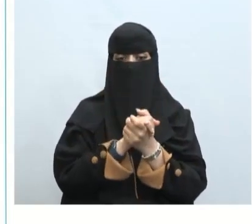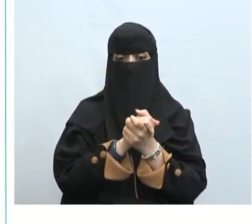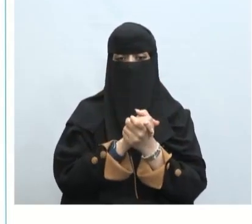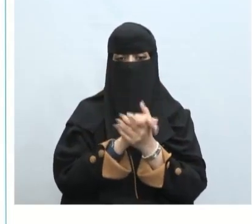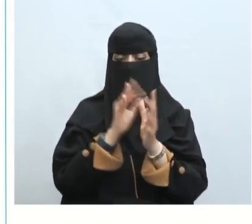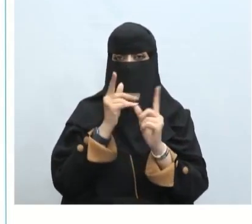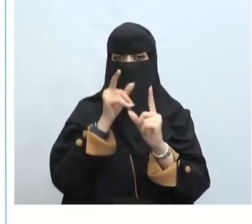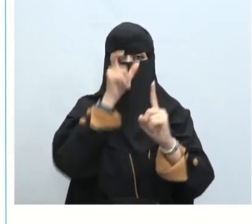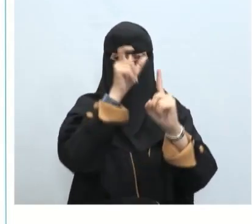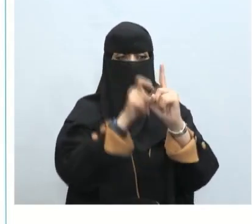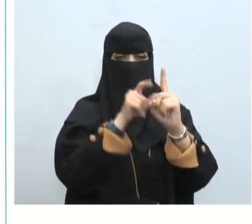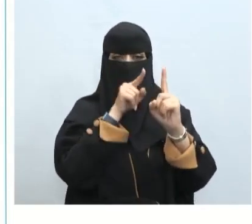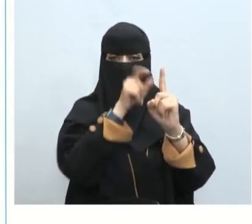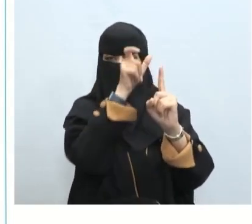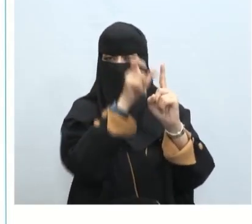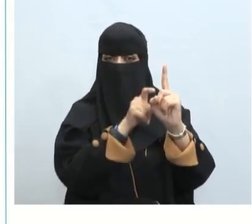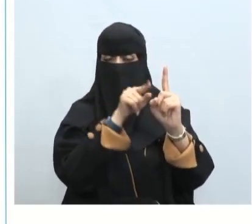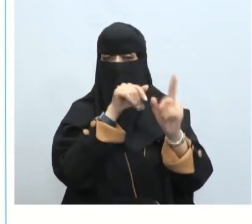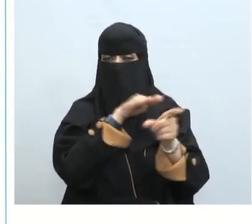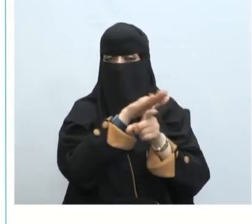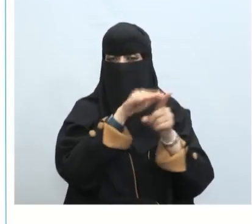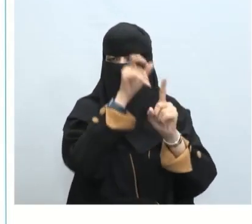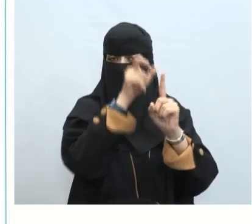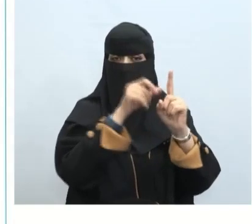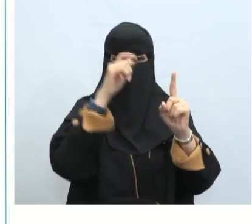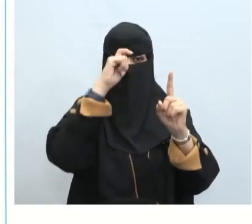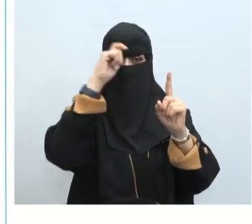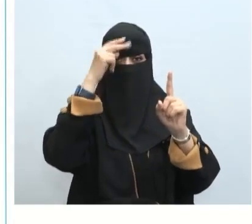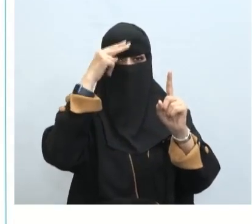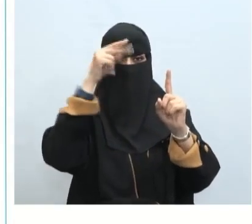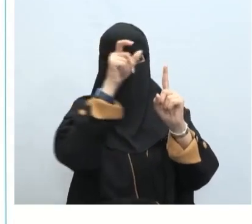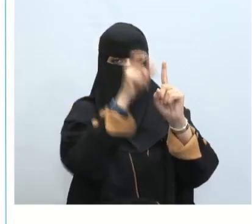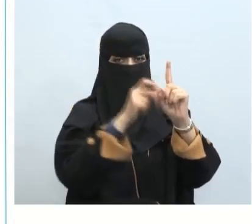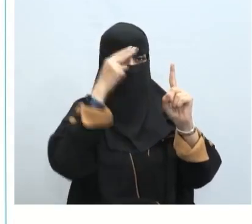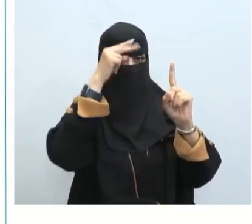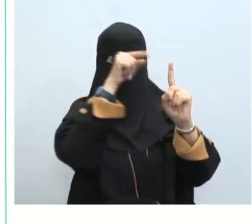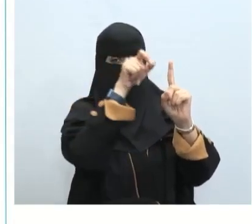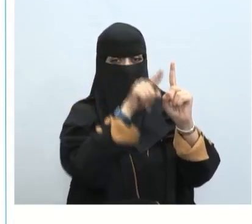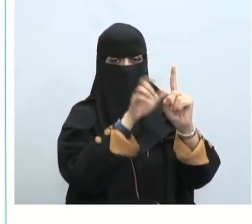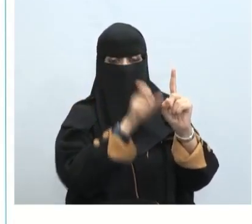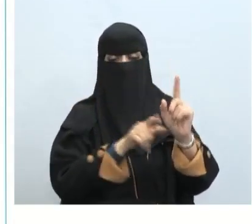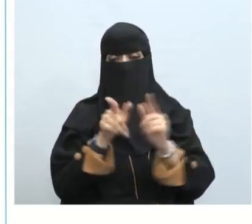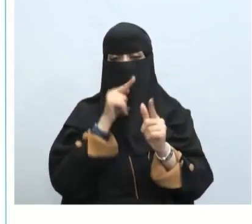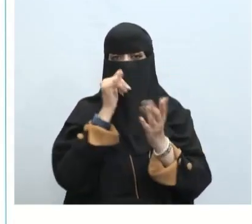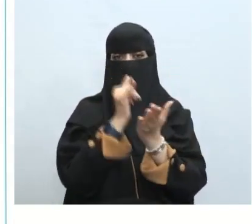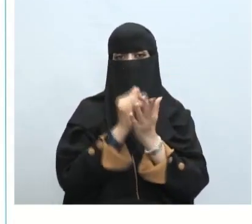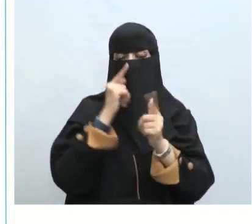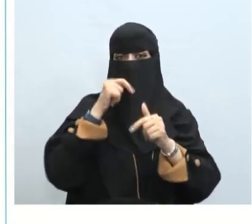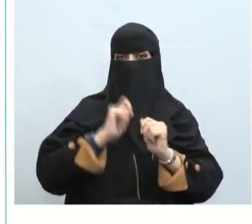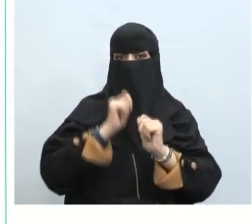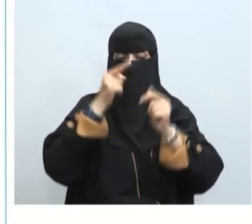من هو المواطن الصالح هو المواطن المسؤول الذي يدرك